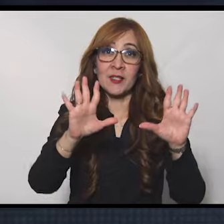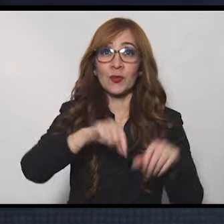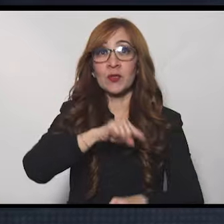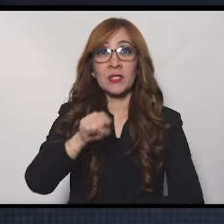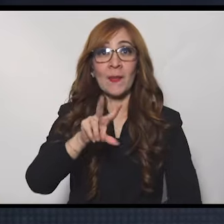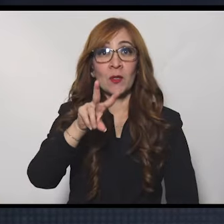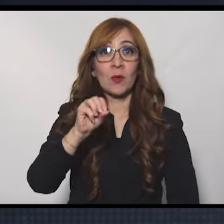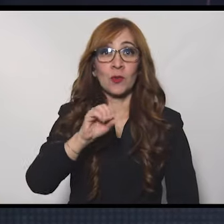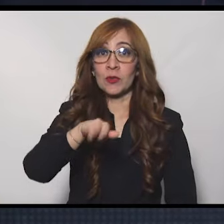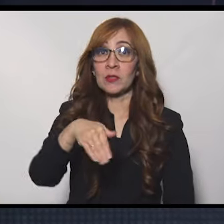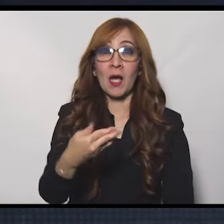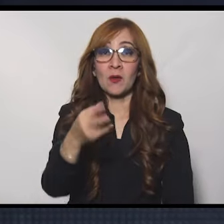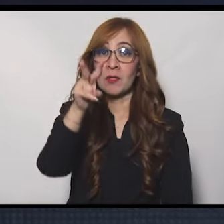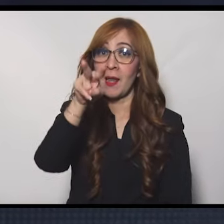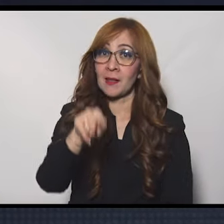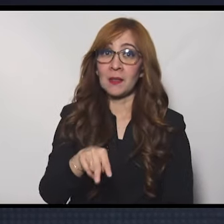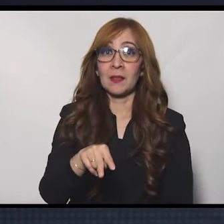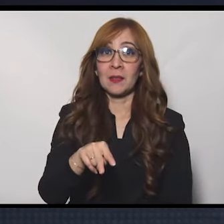dengan 20 tahun lagi.